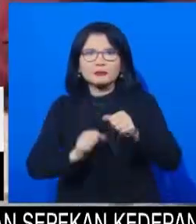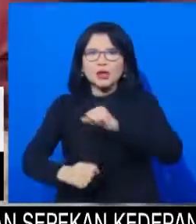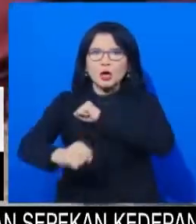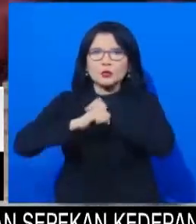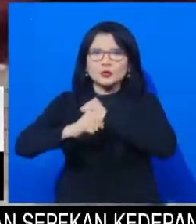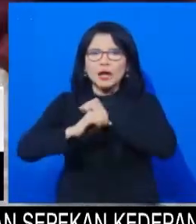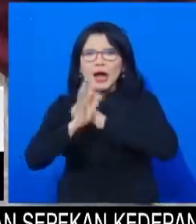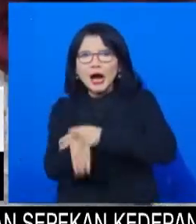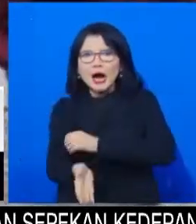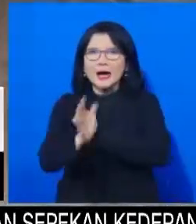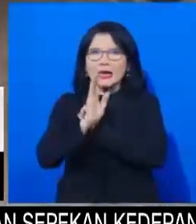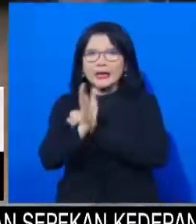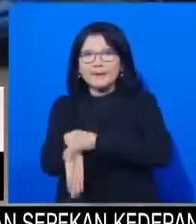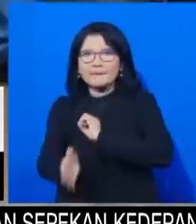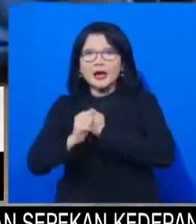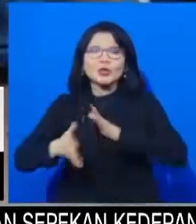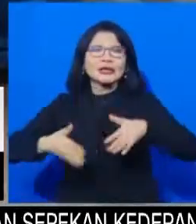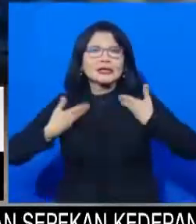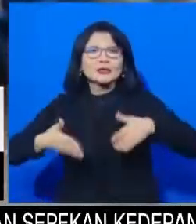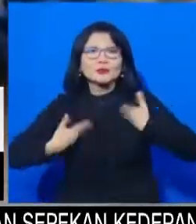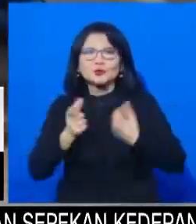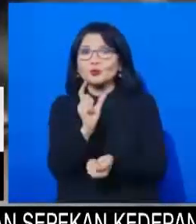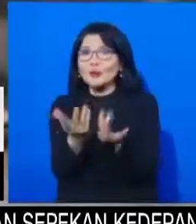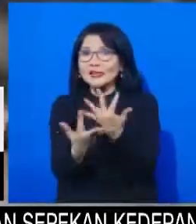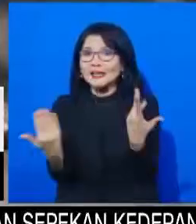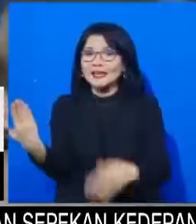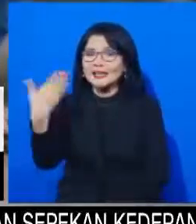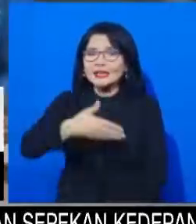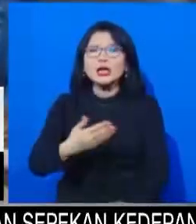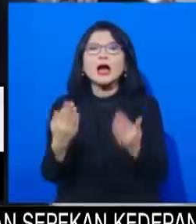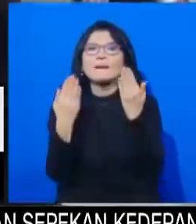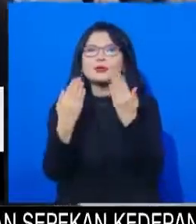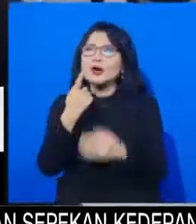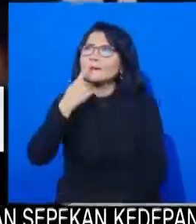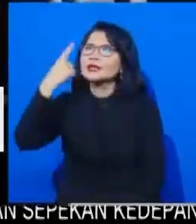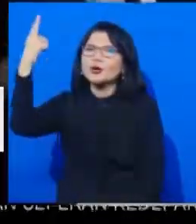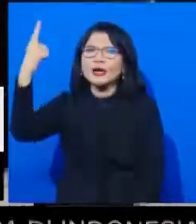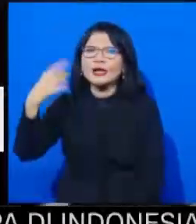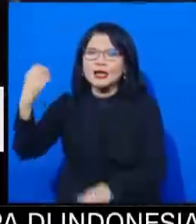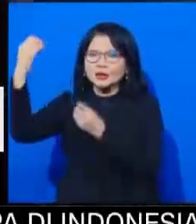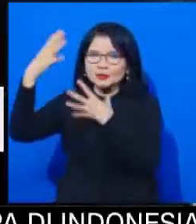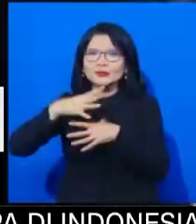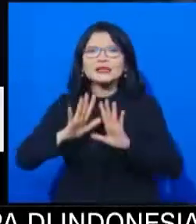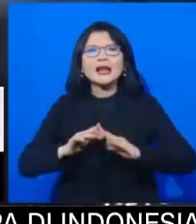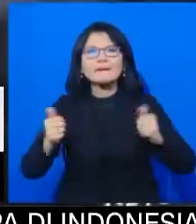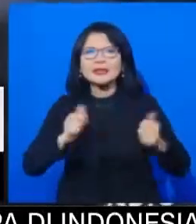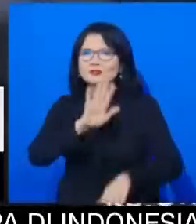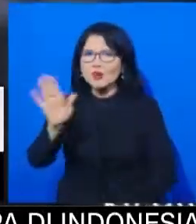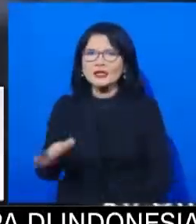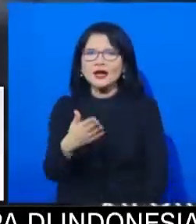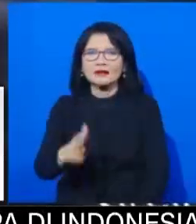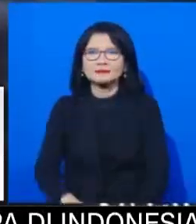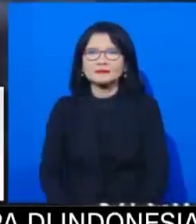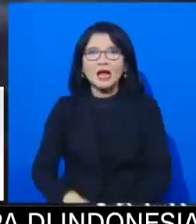dimainkan sebagai sarana hiburan bagi masyarakat yang hadir dan berdoa kepada Tuhan untuk diberikan keselamatan.